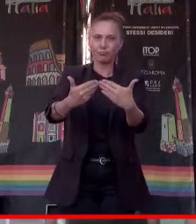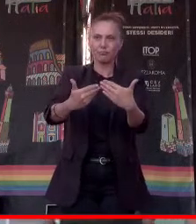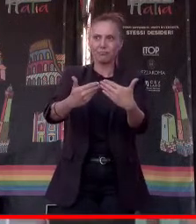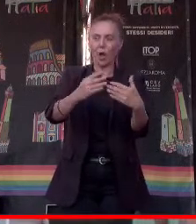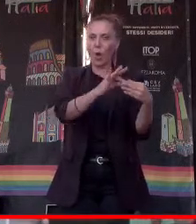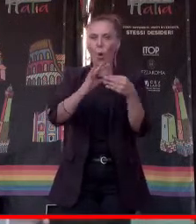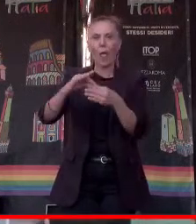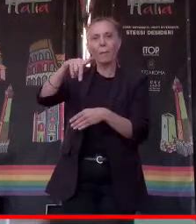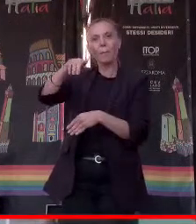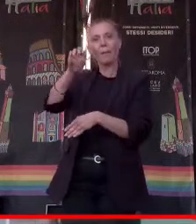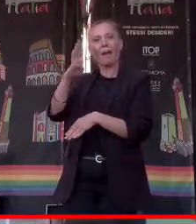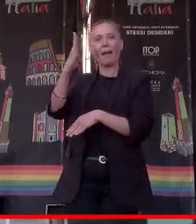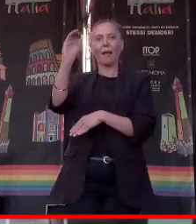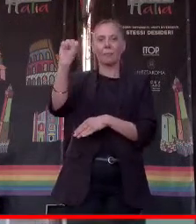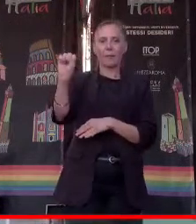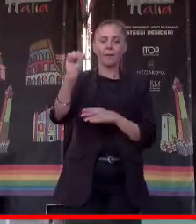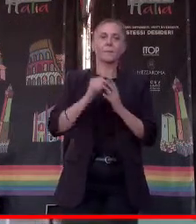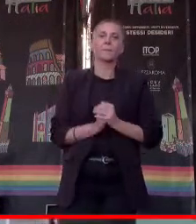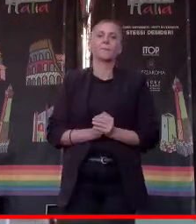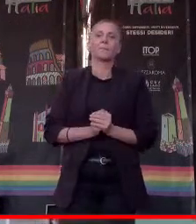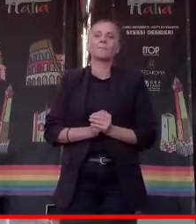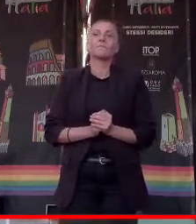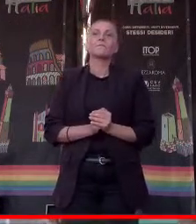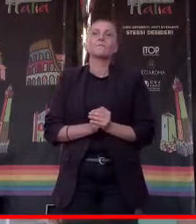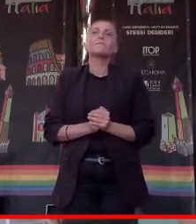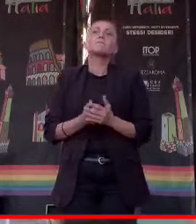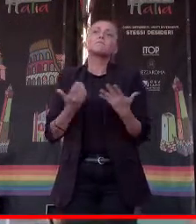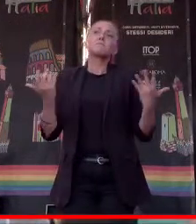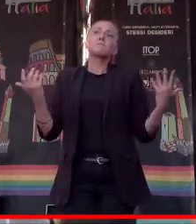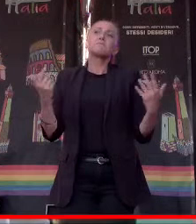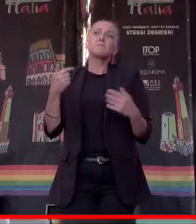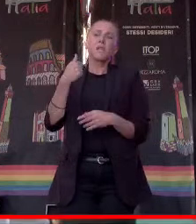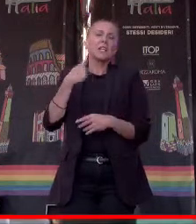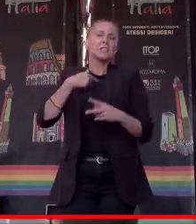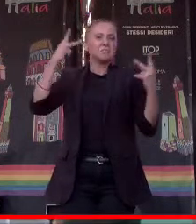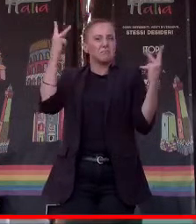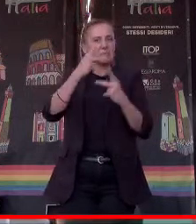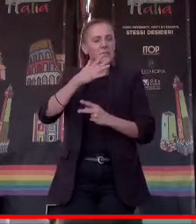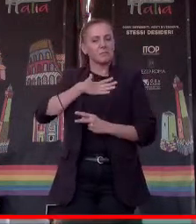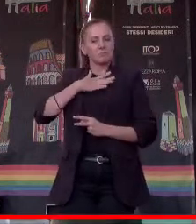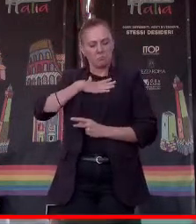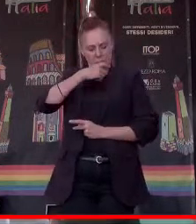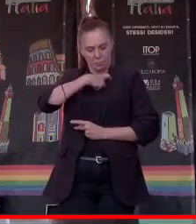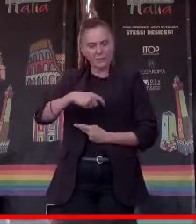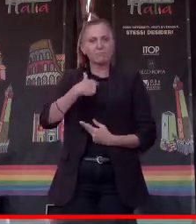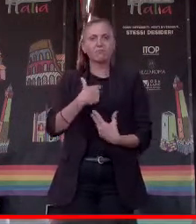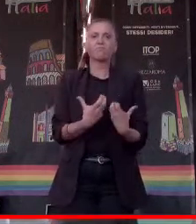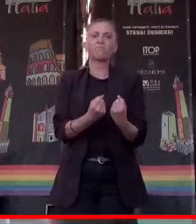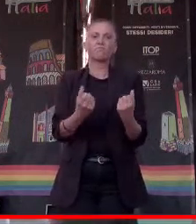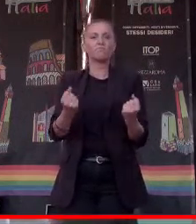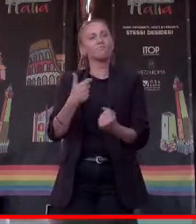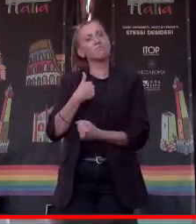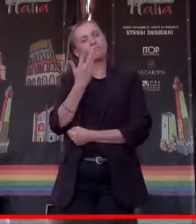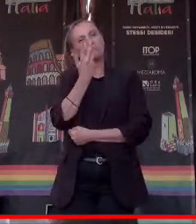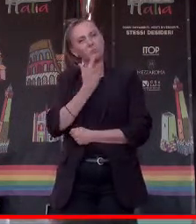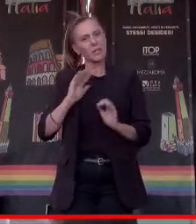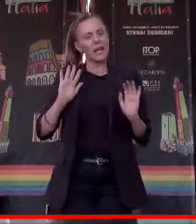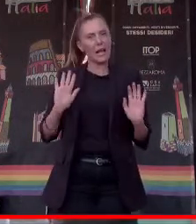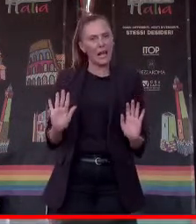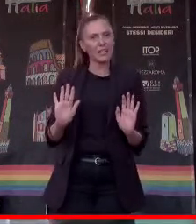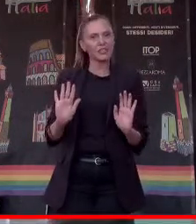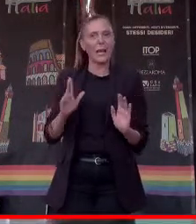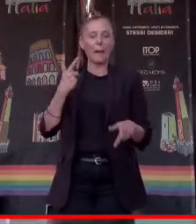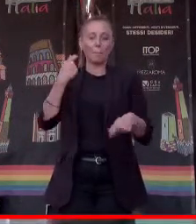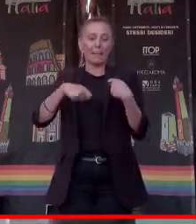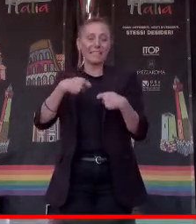PEBA. Però io sono abbastanza concreto. E poi il presidente Ciaccari